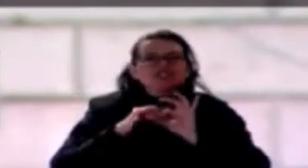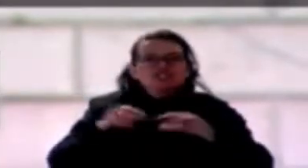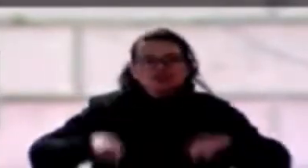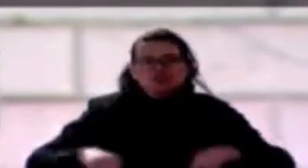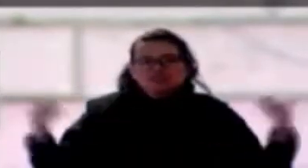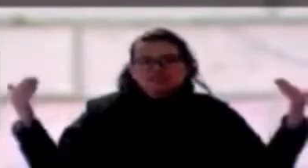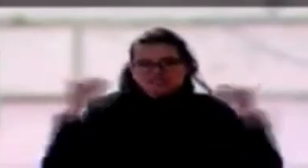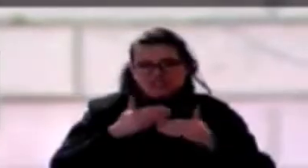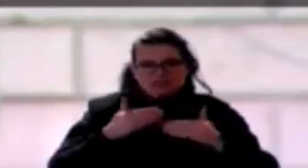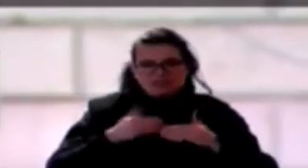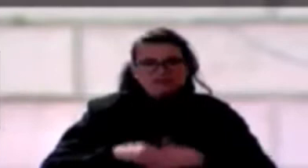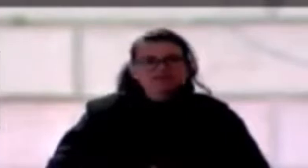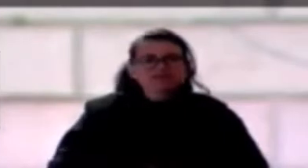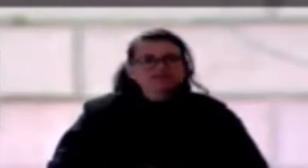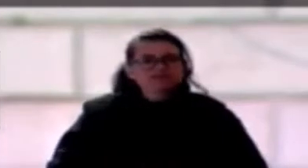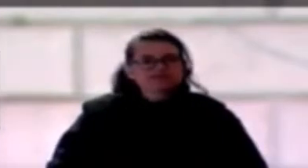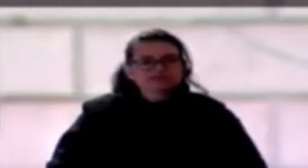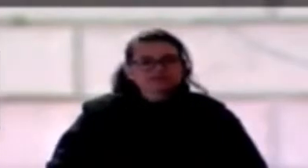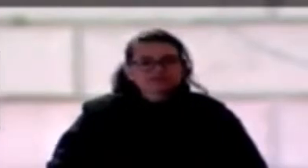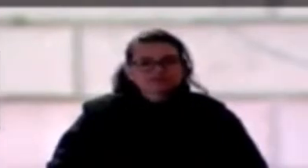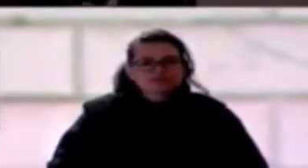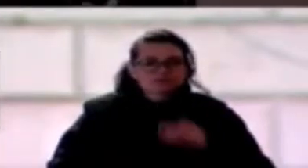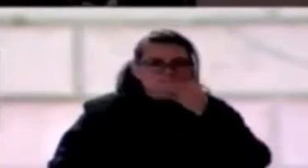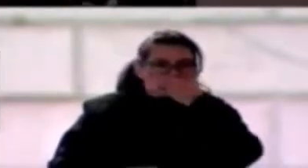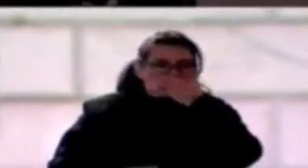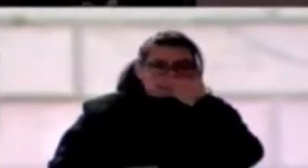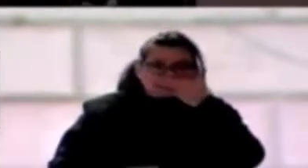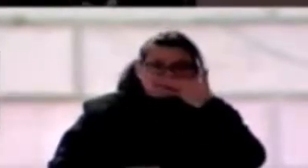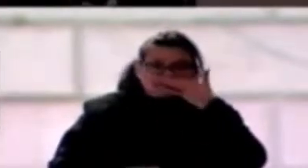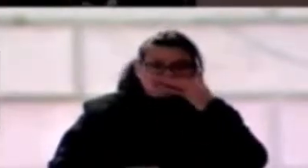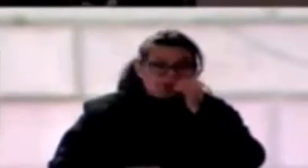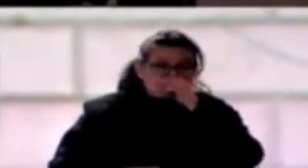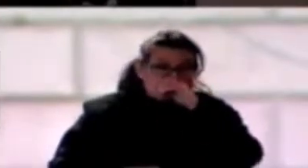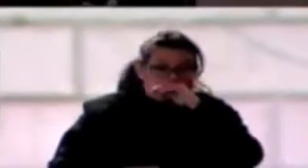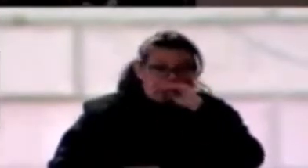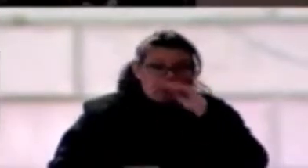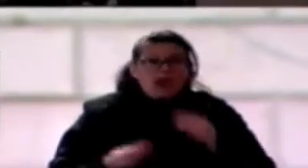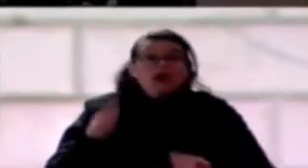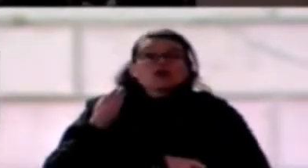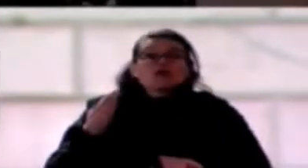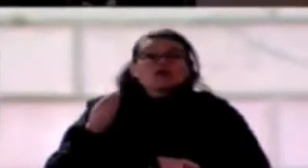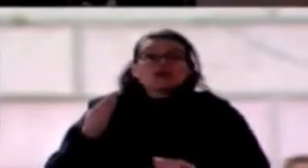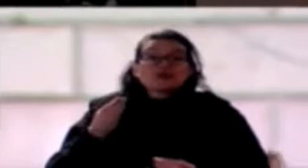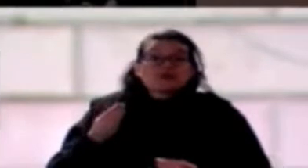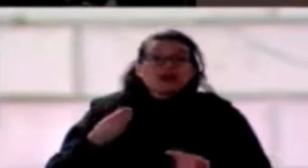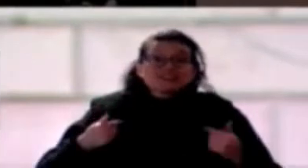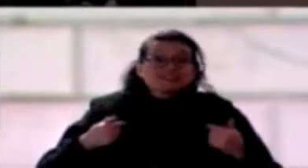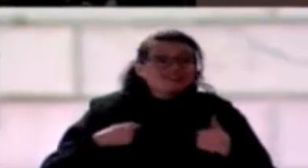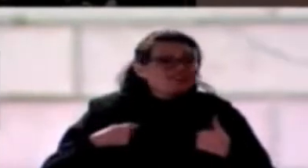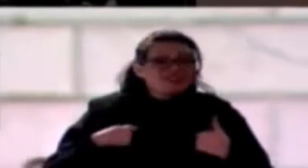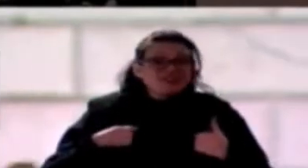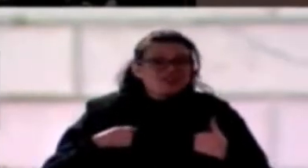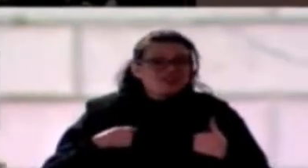meetup, che quando Salvatore Borsellino non lo conosceva nessuno, quando ho deciso di